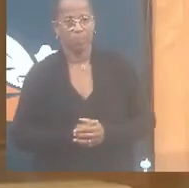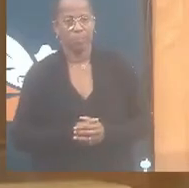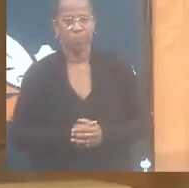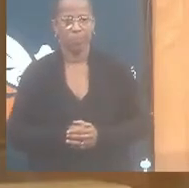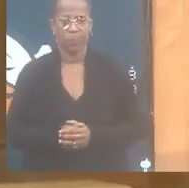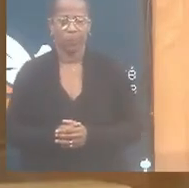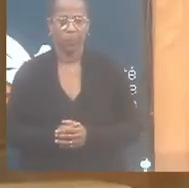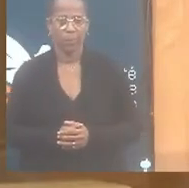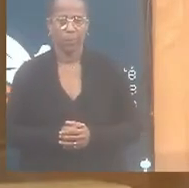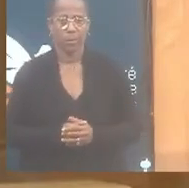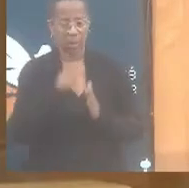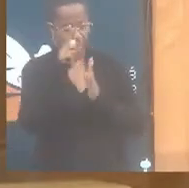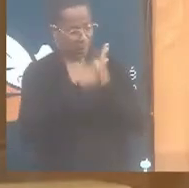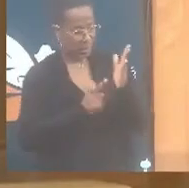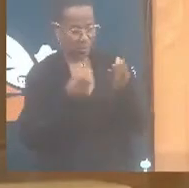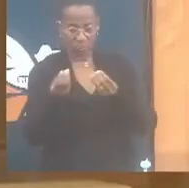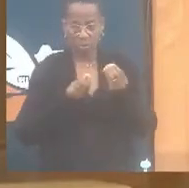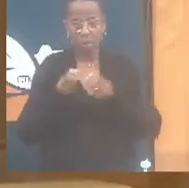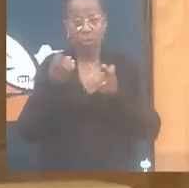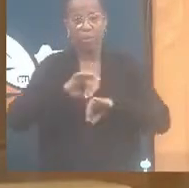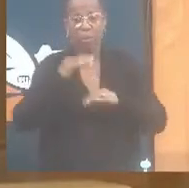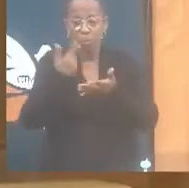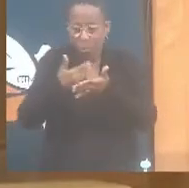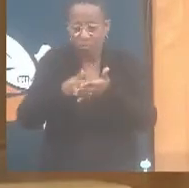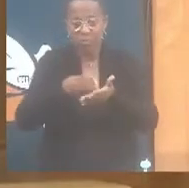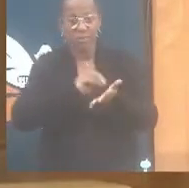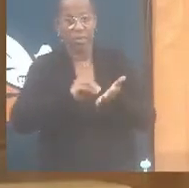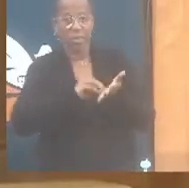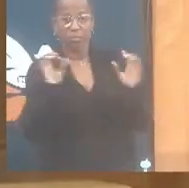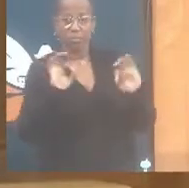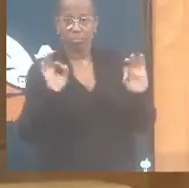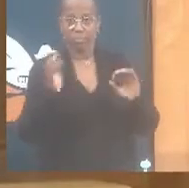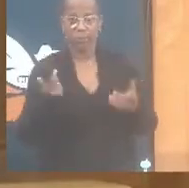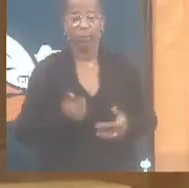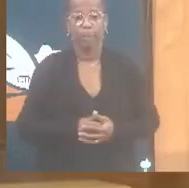Mais on ne me donne pas la liste, on ne donne pas les preuves écrites.